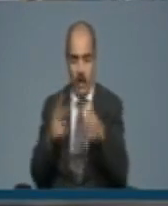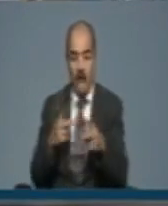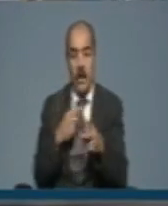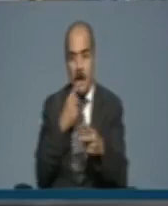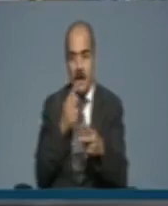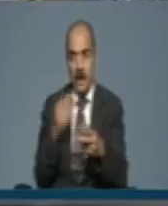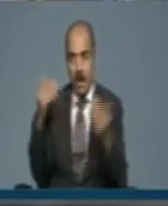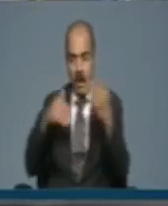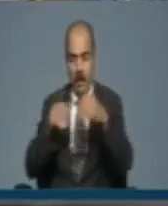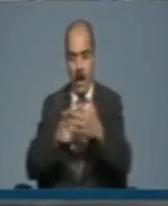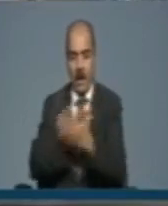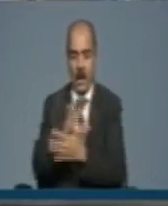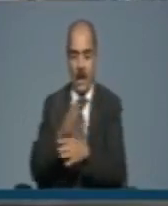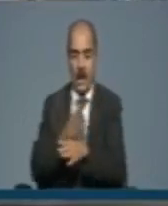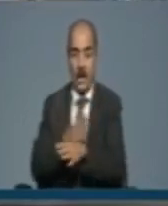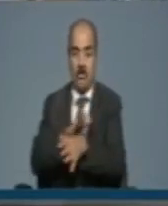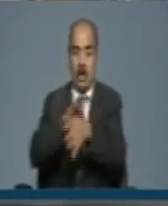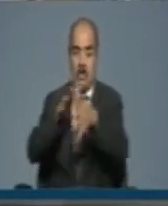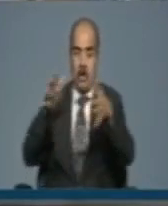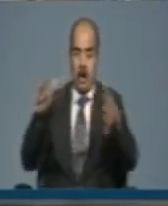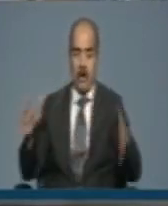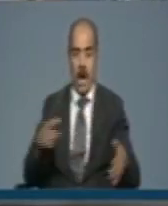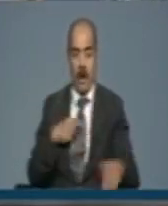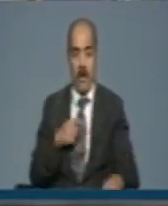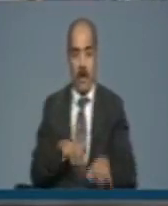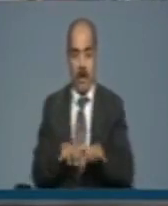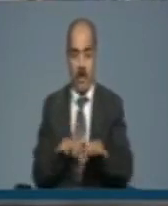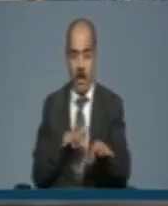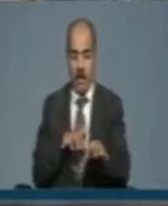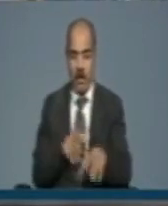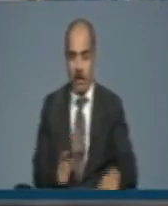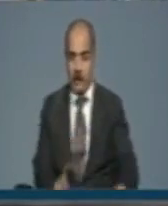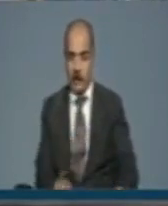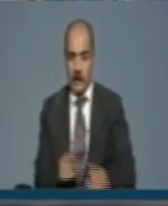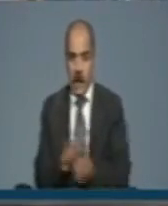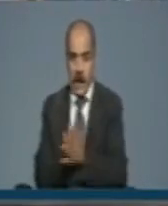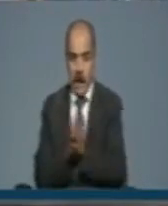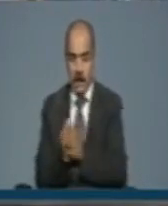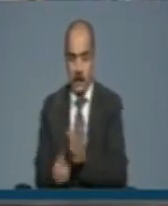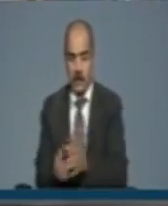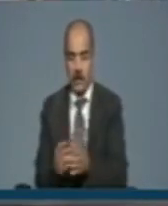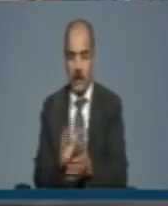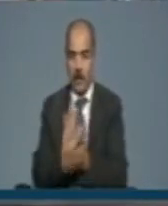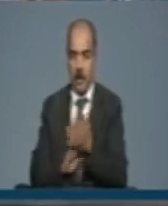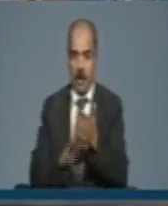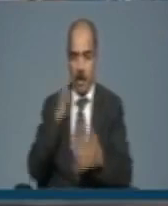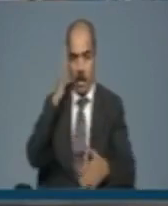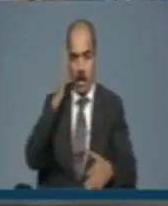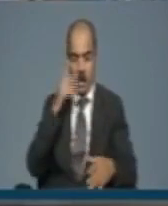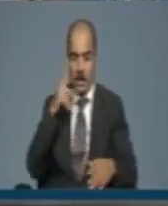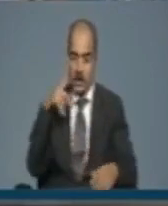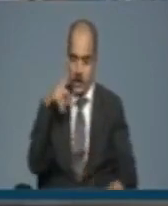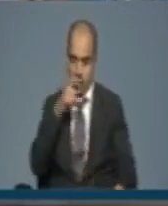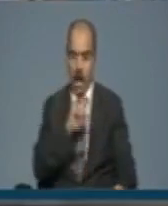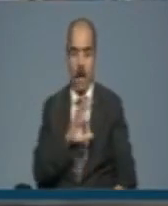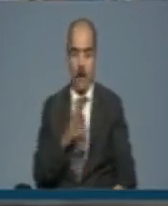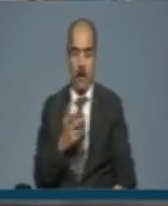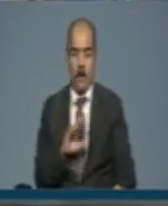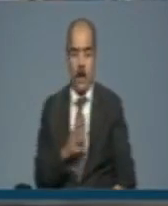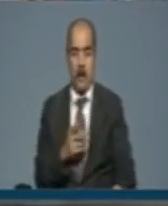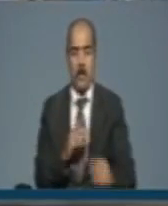أيضا فإن دعم إيران لحماس يشكل قلقا بالنسبة لنا. وكذلك أيضا